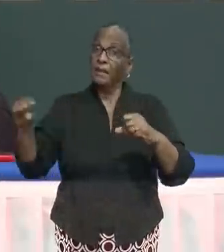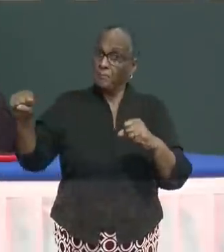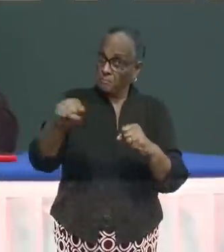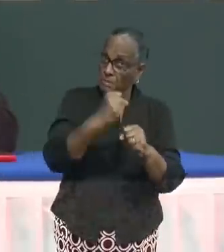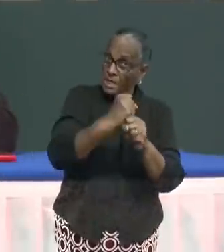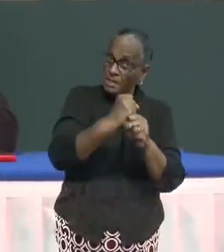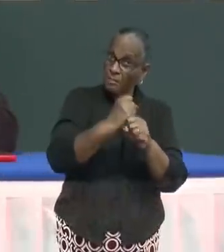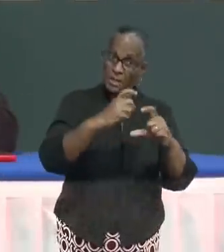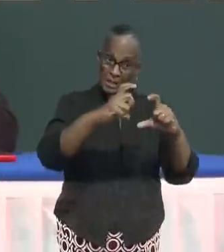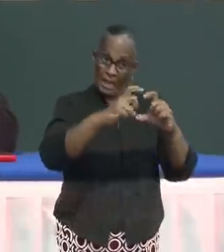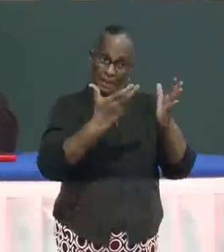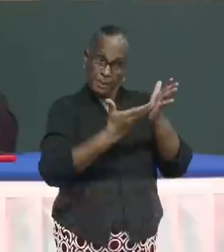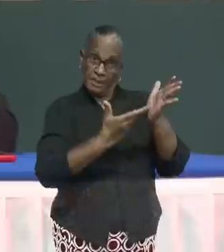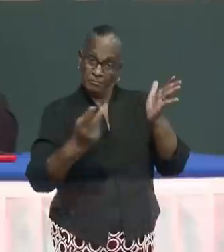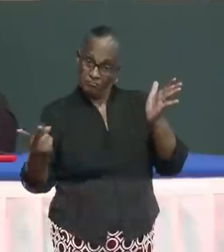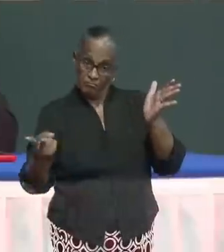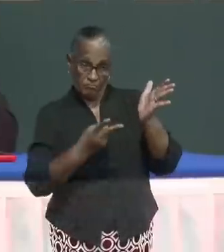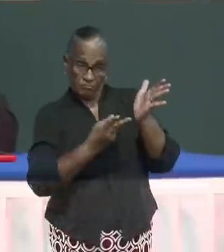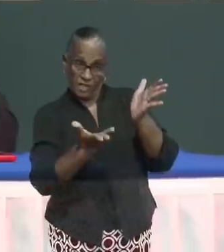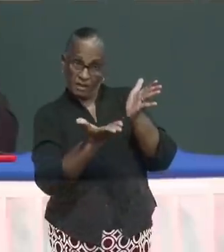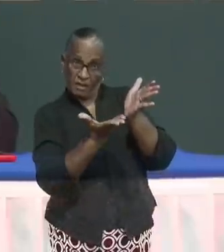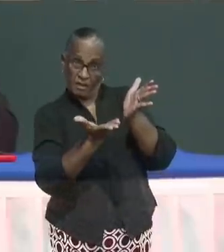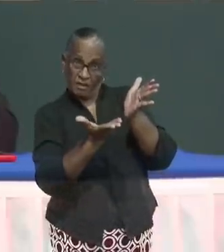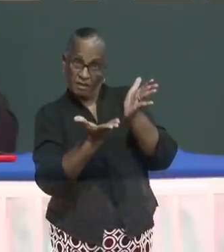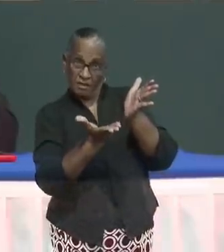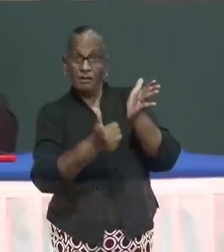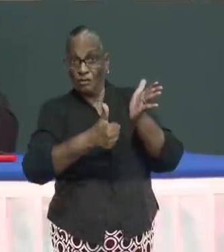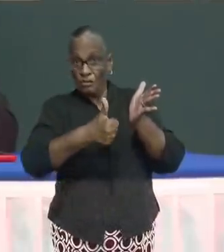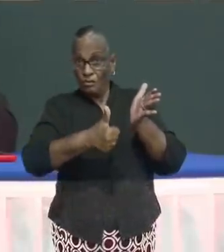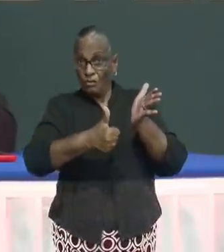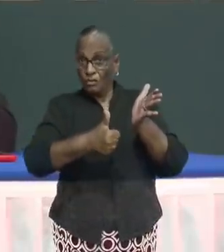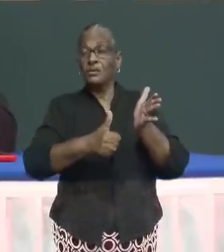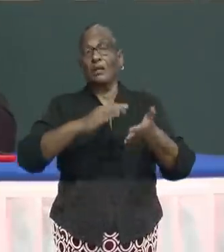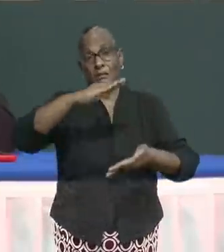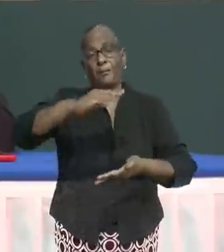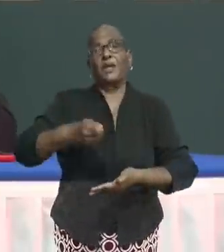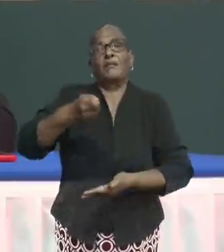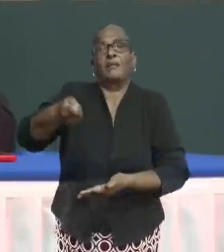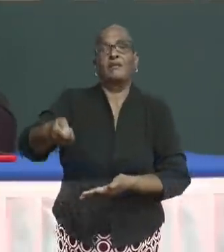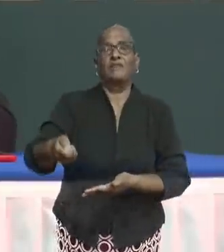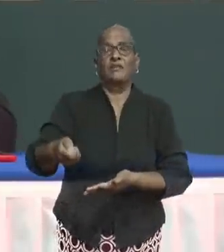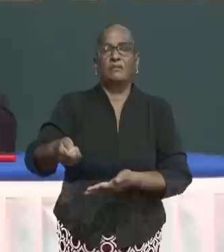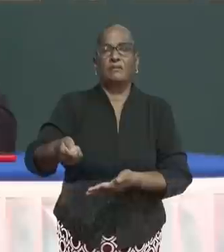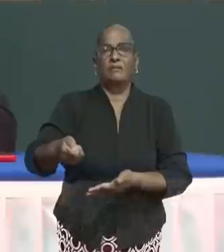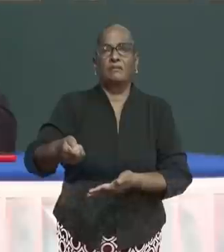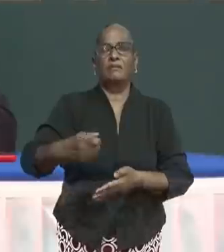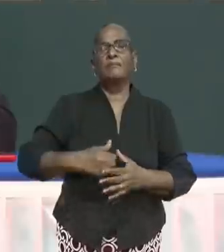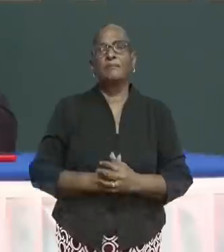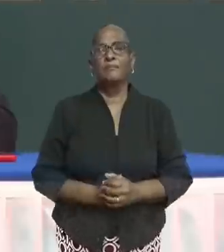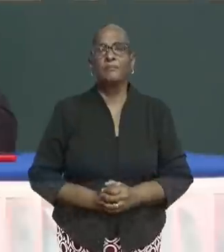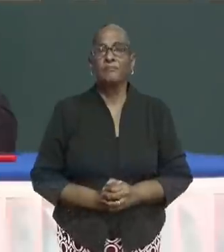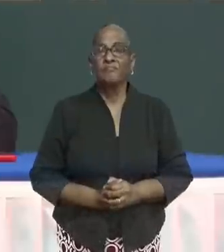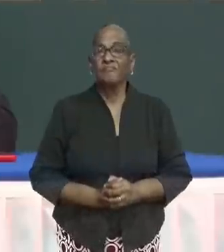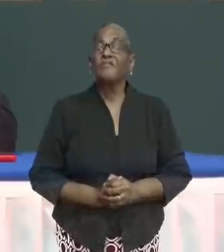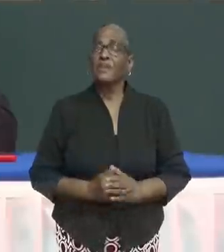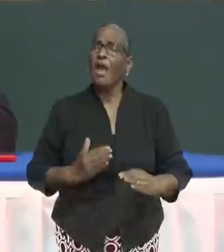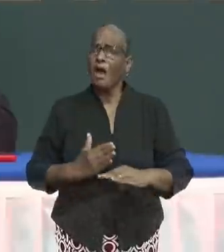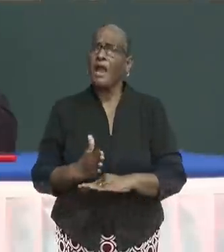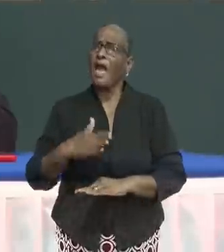kunnen checken met administratie, en dat we hebben een pakket hebben. dan